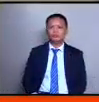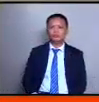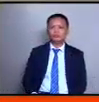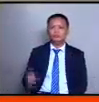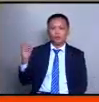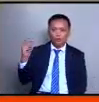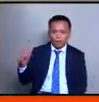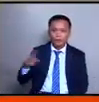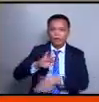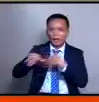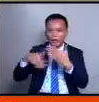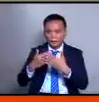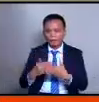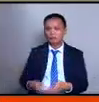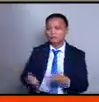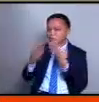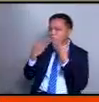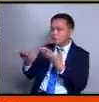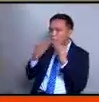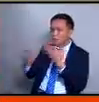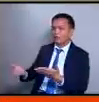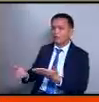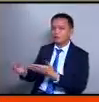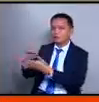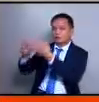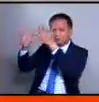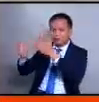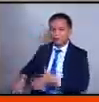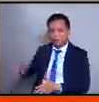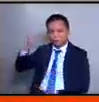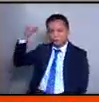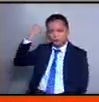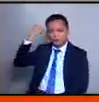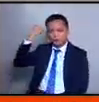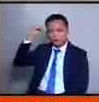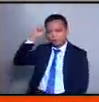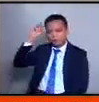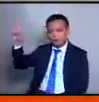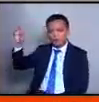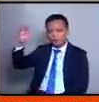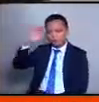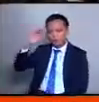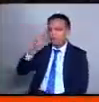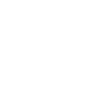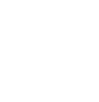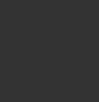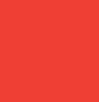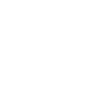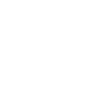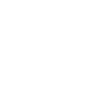specifications. Maraming salamat po, Architect June Palafox. Sir, salamat po, sir.